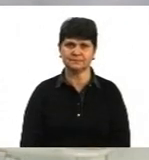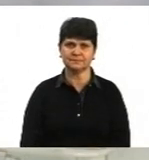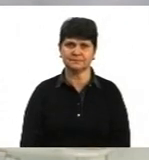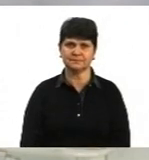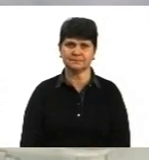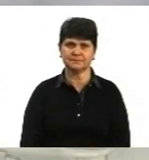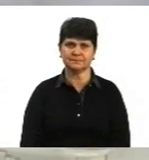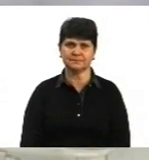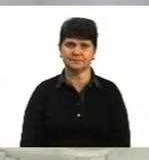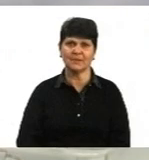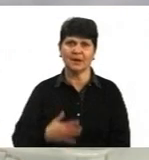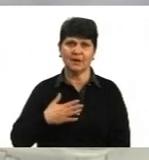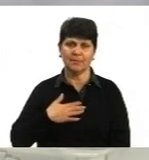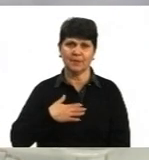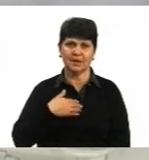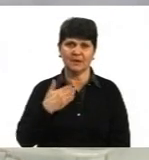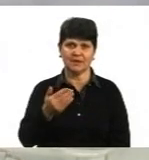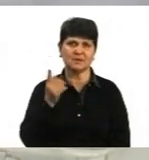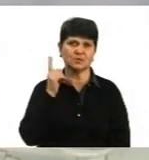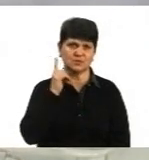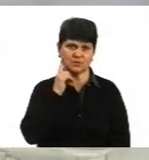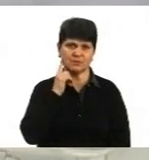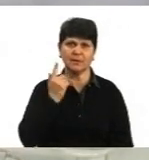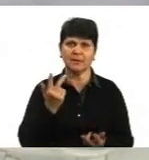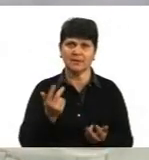Ми вас чуємо, говоріть. Да, так, ми вас чуємо.